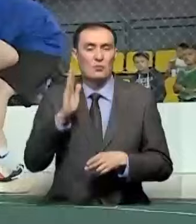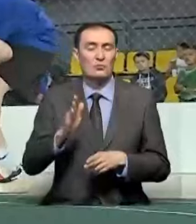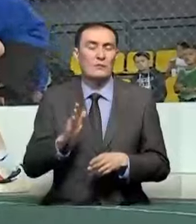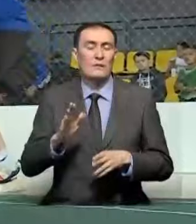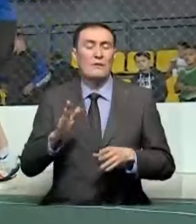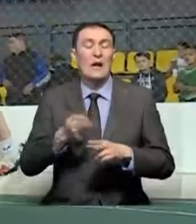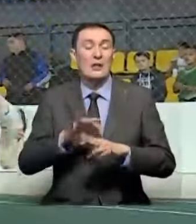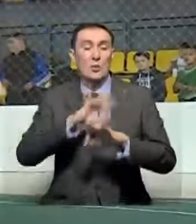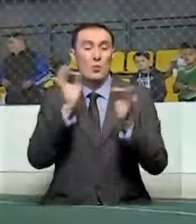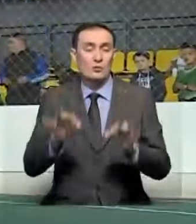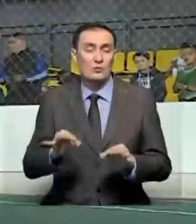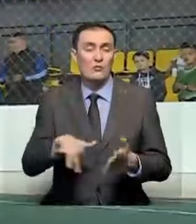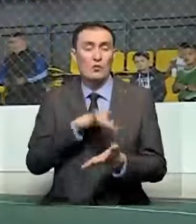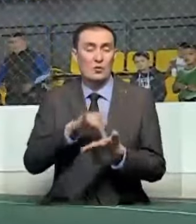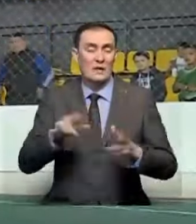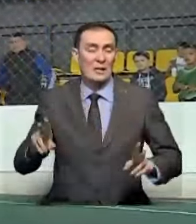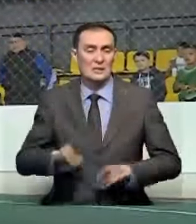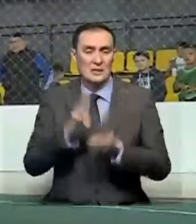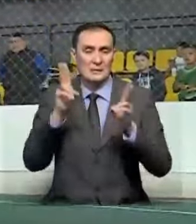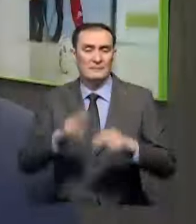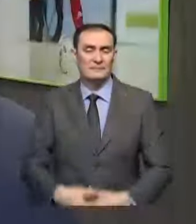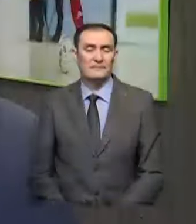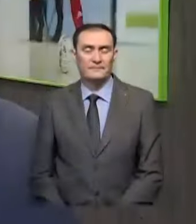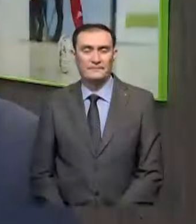пройдут этой осенью в